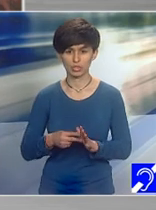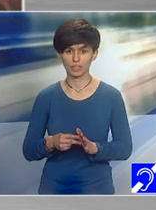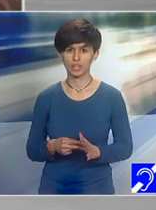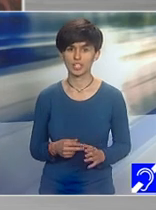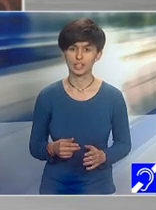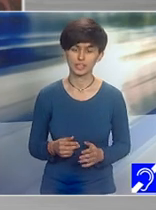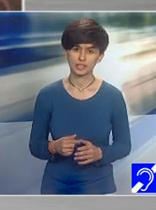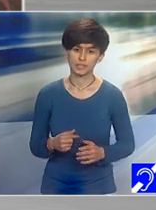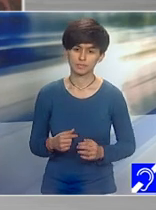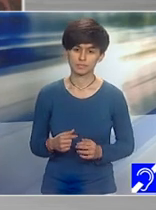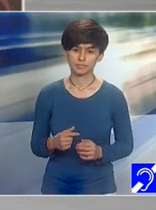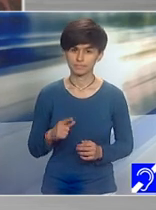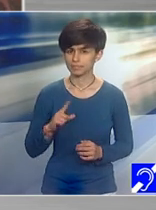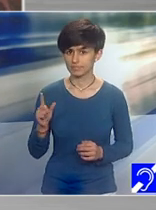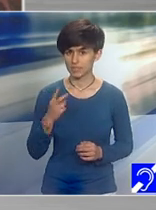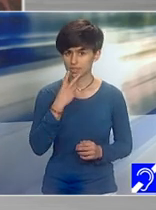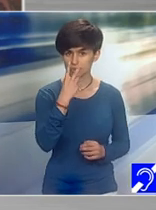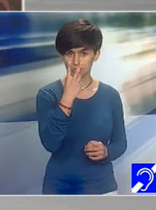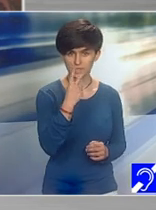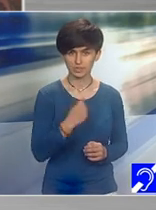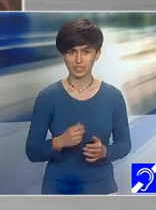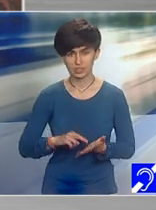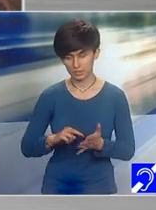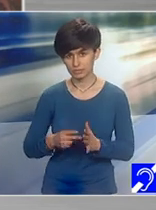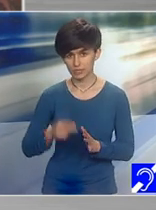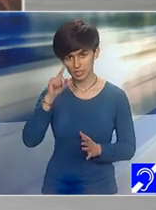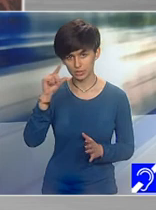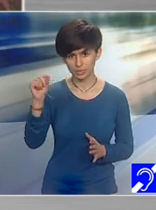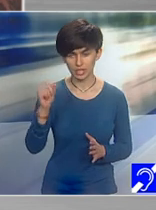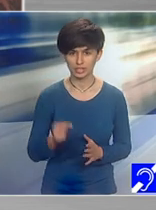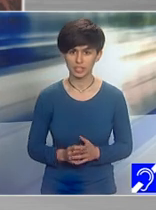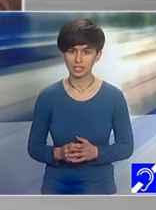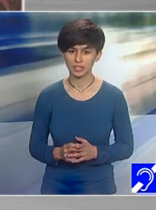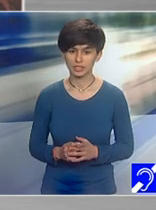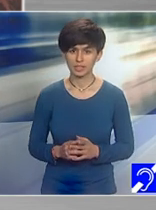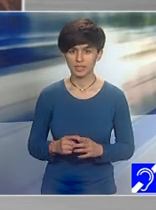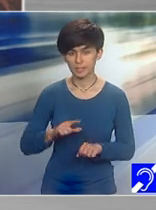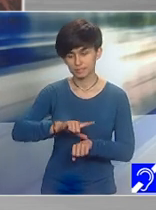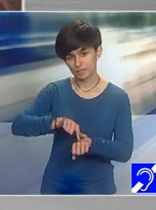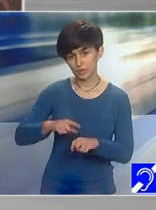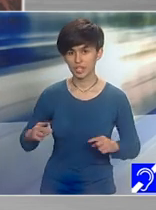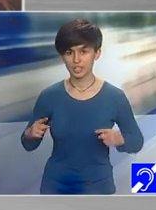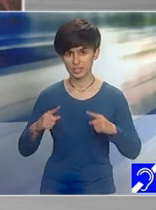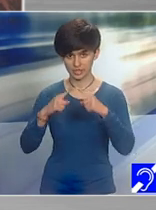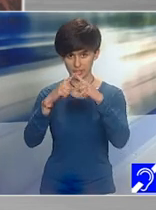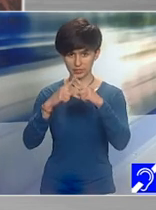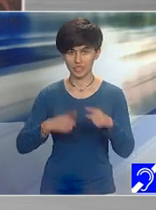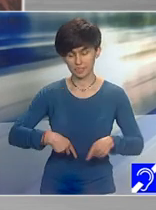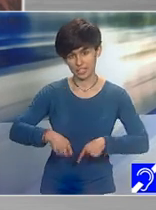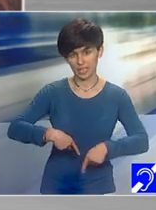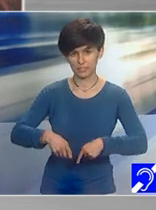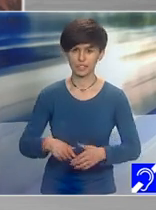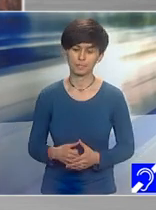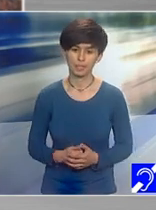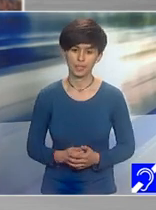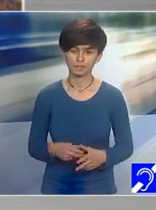fi, nu se va rezolva pe deplin la orele de vârf traficul. Există, avem exemple în alte